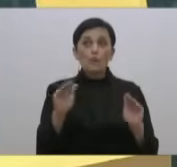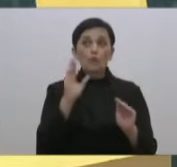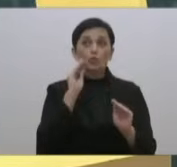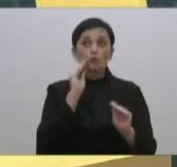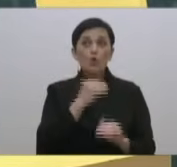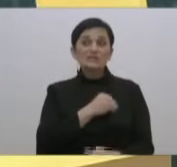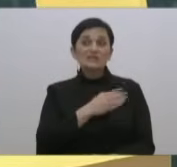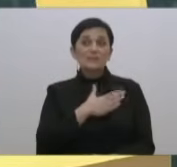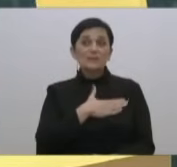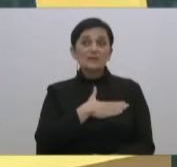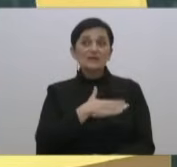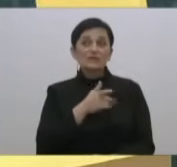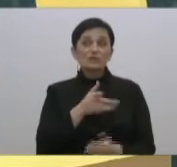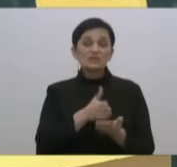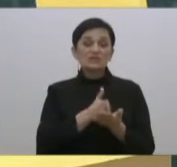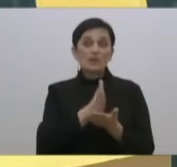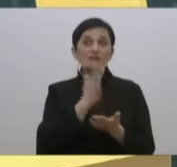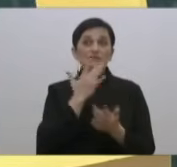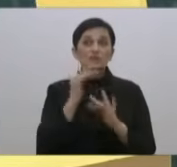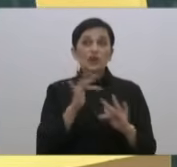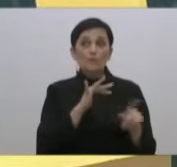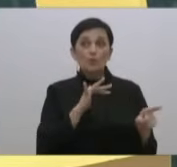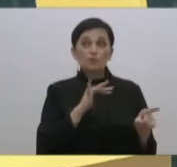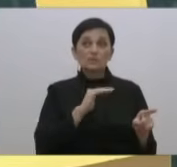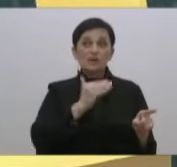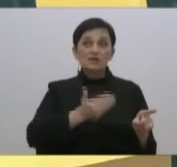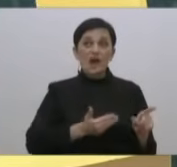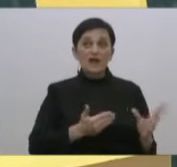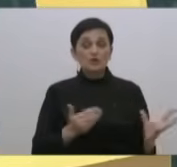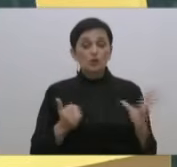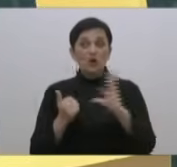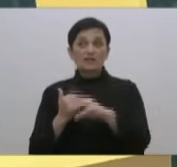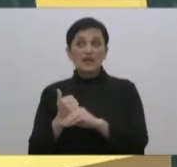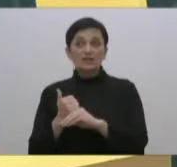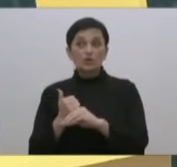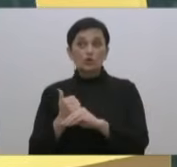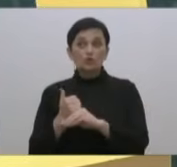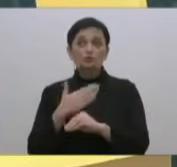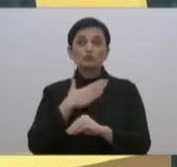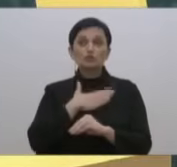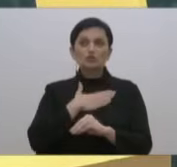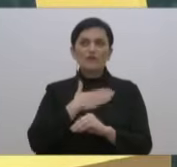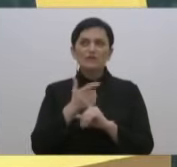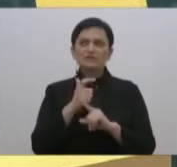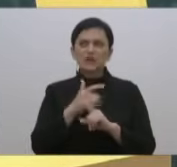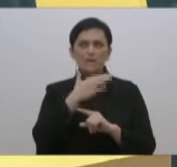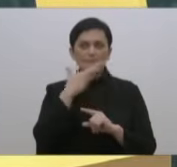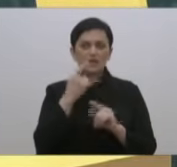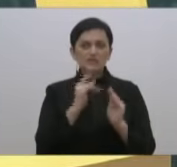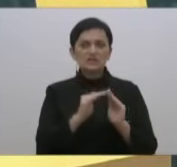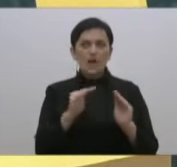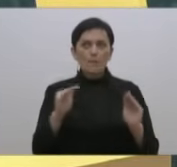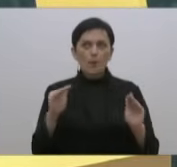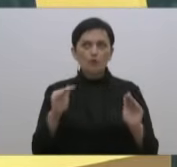როცა საპრივატიზაციო სამიზნე იყო ნაციონალური მოძრაობის დროს და კერძო სტრუქტურებში გადადიოდა, ჩვენ ძალიან ბევრი საბავშვო